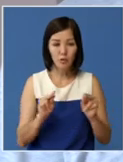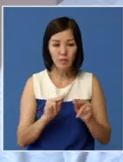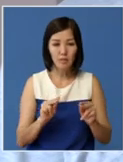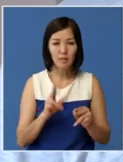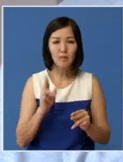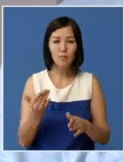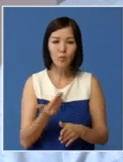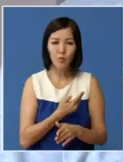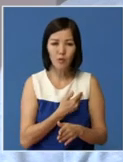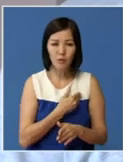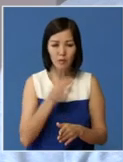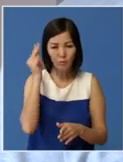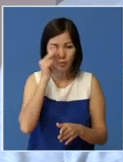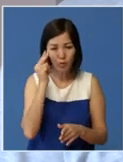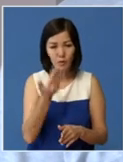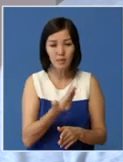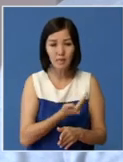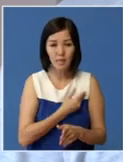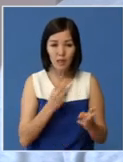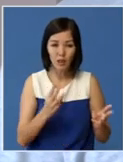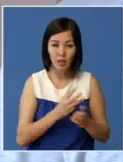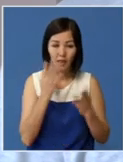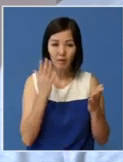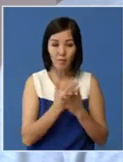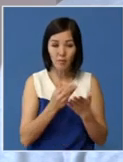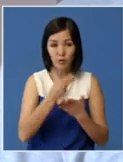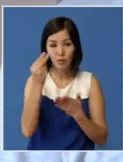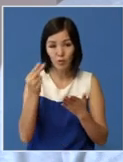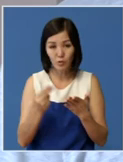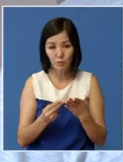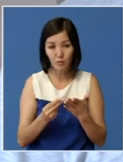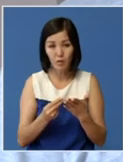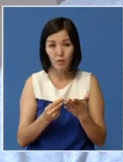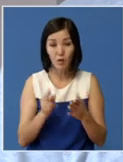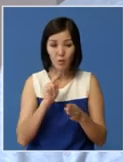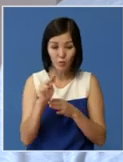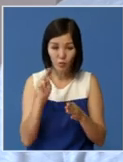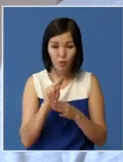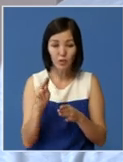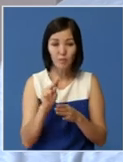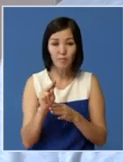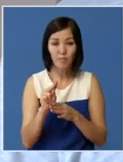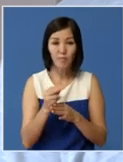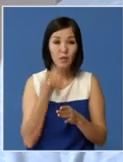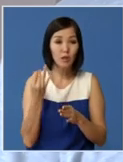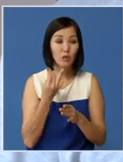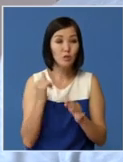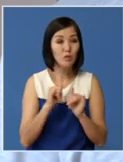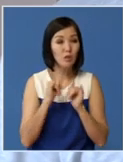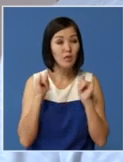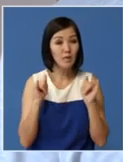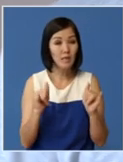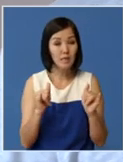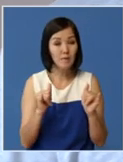келеді, үйренгісі келеді, сурет салмаған жағдайдың өзінде осында келгеннен кейін соны үйретіп, қызығушылығын көтеріп,